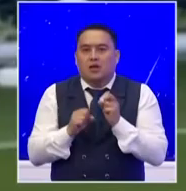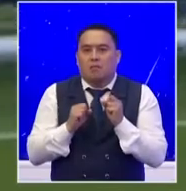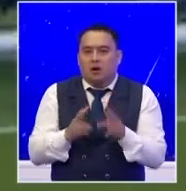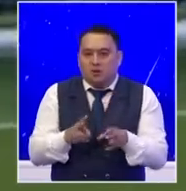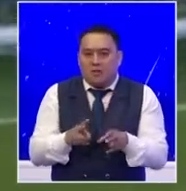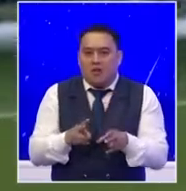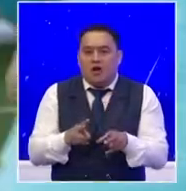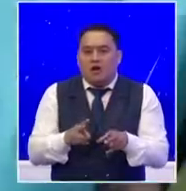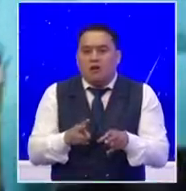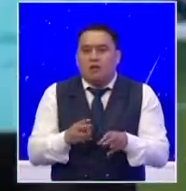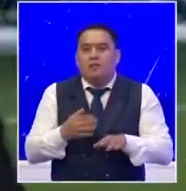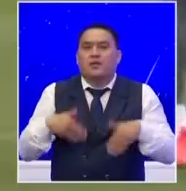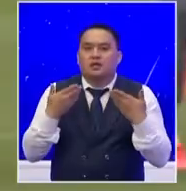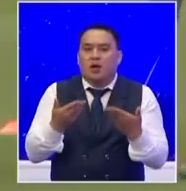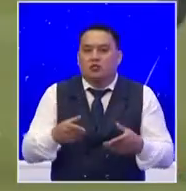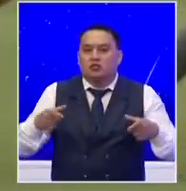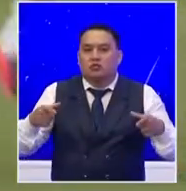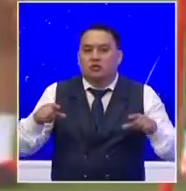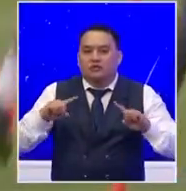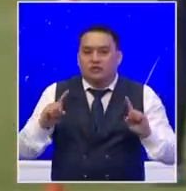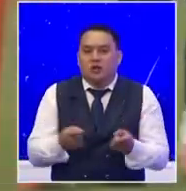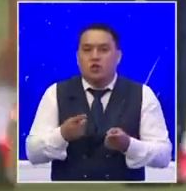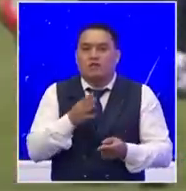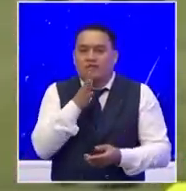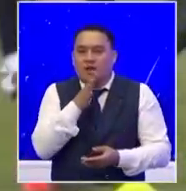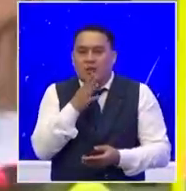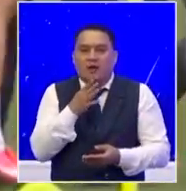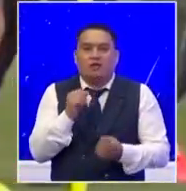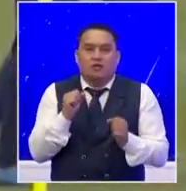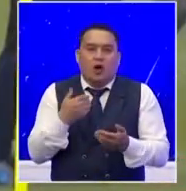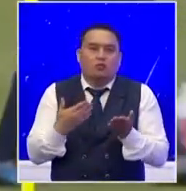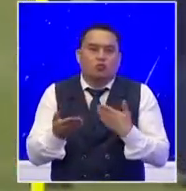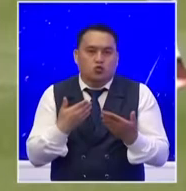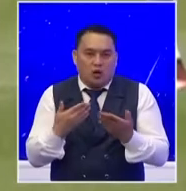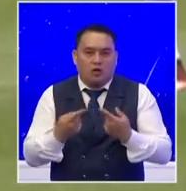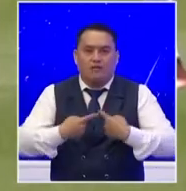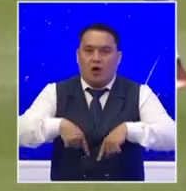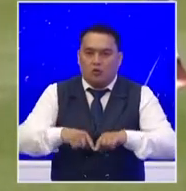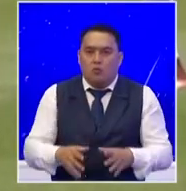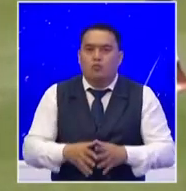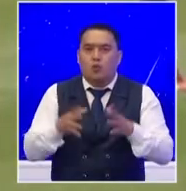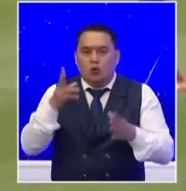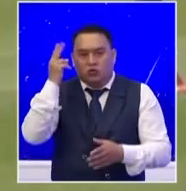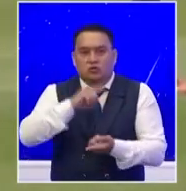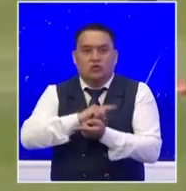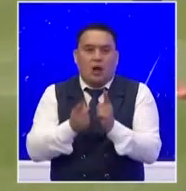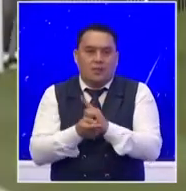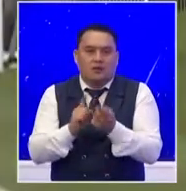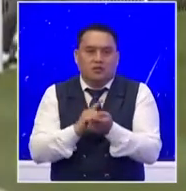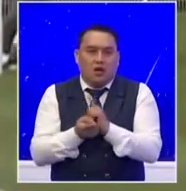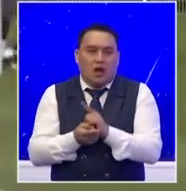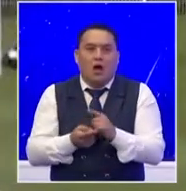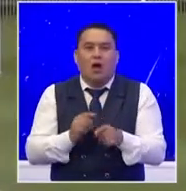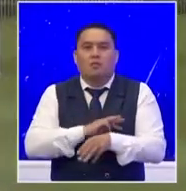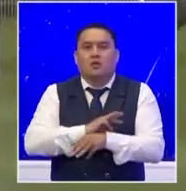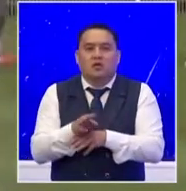безопасности. Помимо предложения о сокращении времени матчей, футбольное руководство обсуждает организацию большего числа замен, обеспечение игры